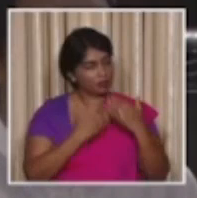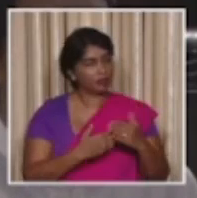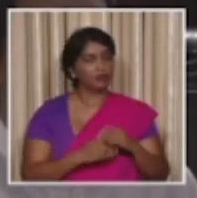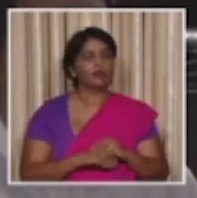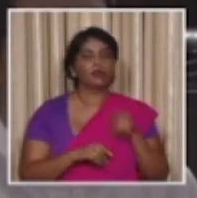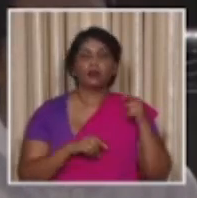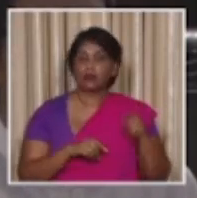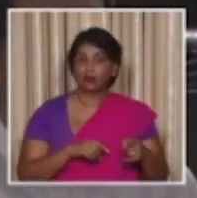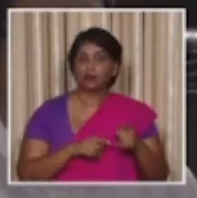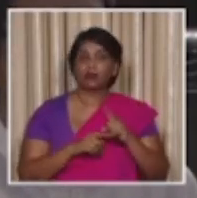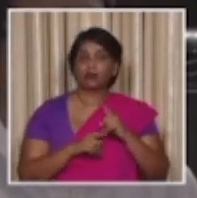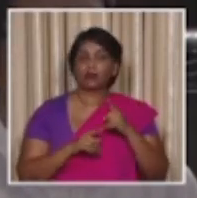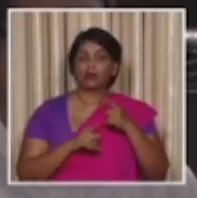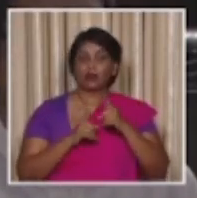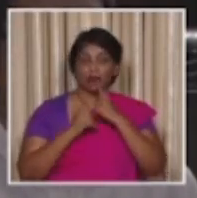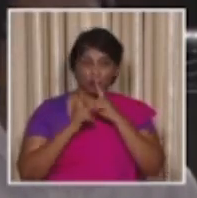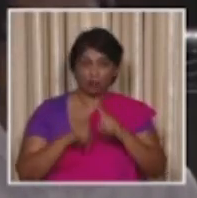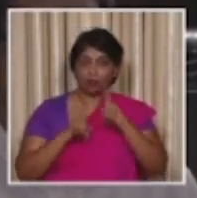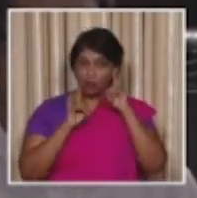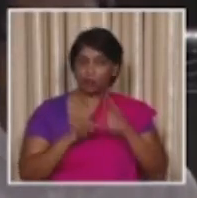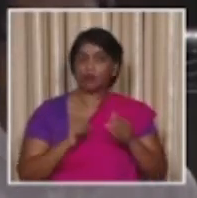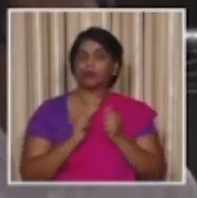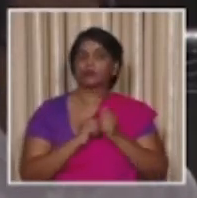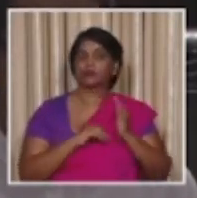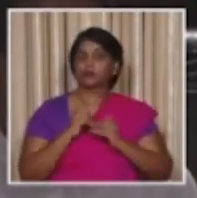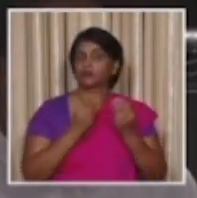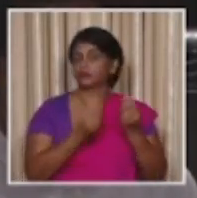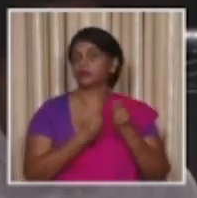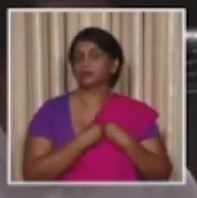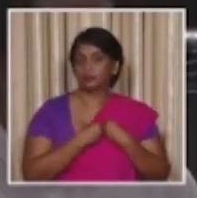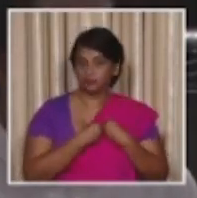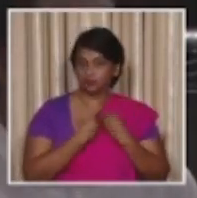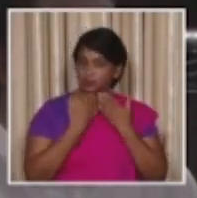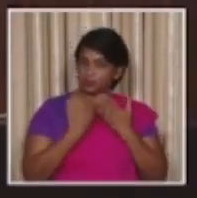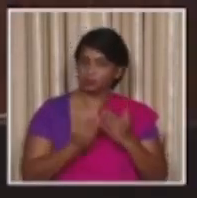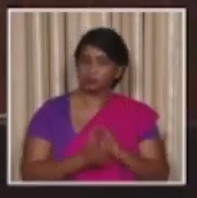මේ නිල්ලාරිට ස්තුතිවන්ත වෙනවා මේ වන් වැඩපිළිවෙලක් අපිට දියත් කරන්න ලැබීම සම්බන්ධයෙන් ස්තුතියි.